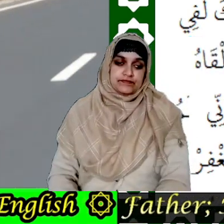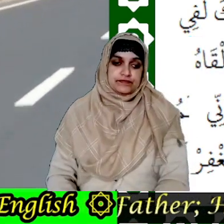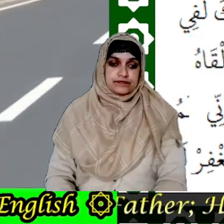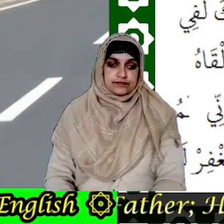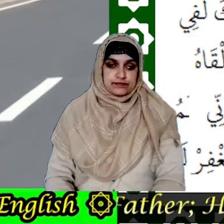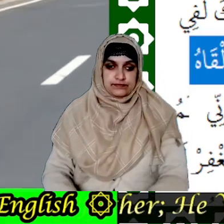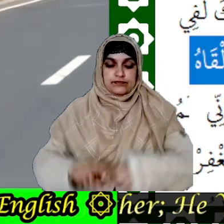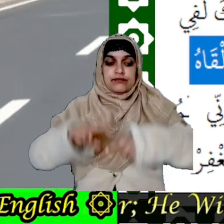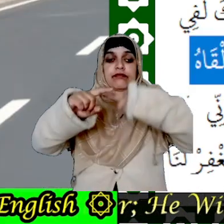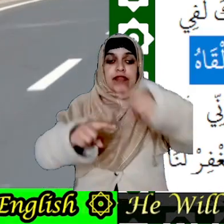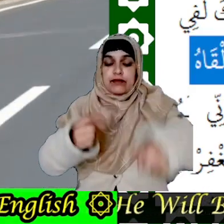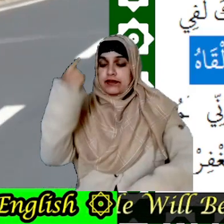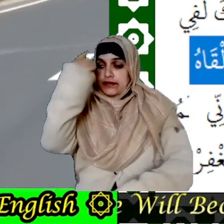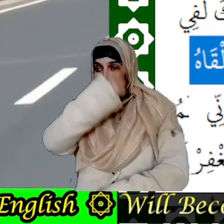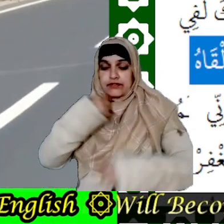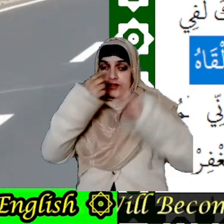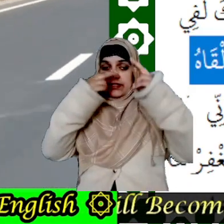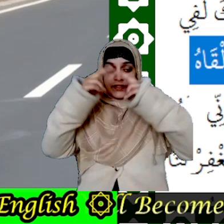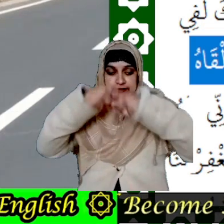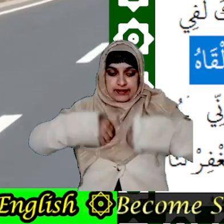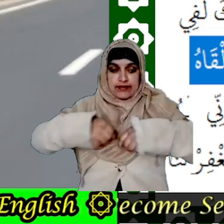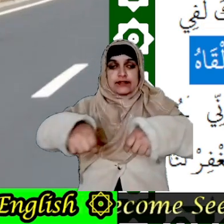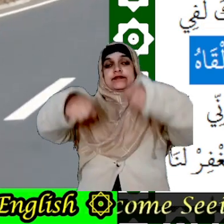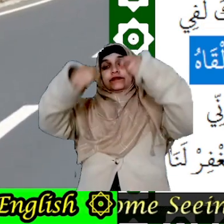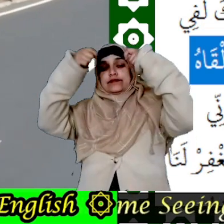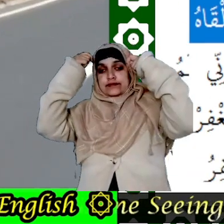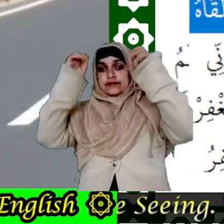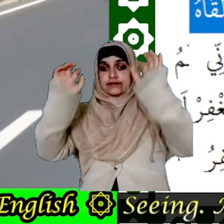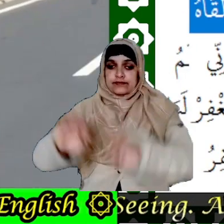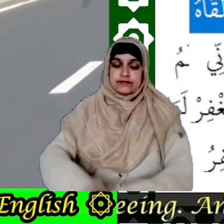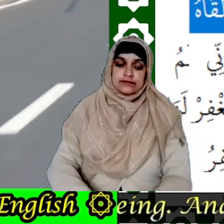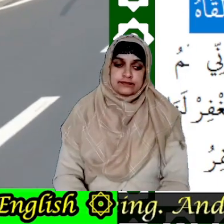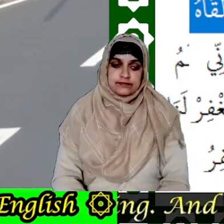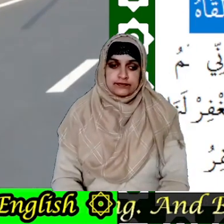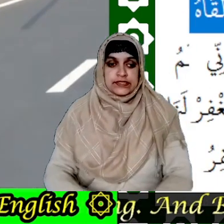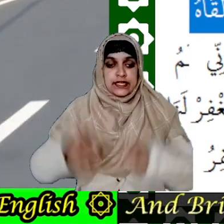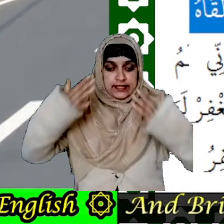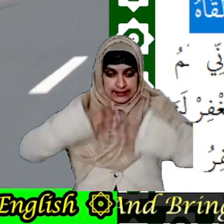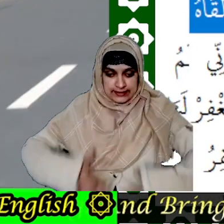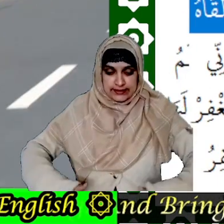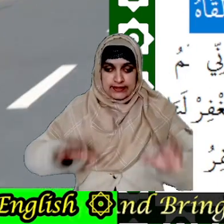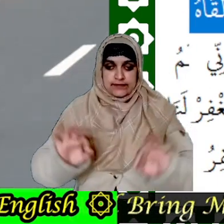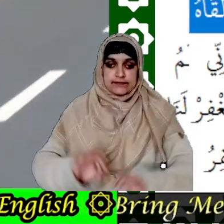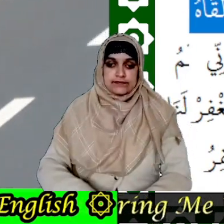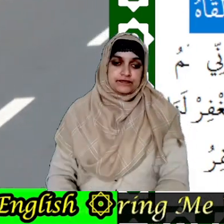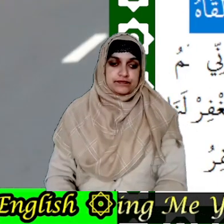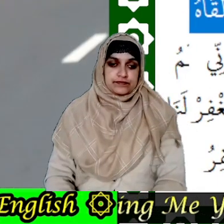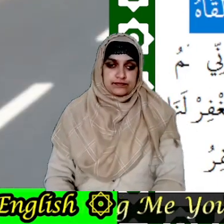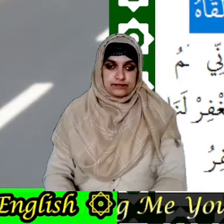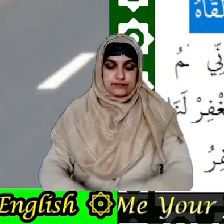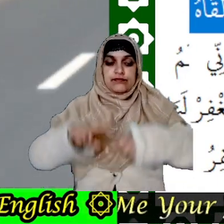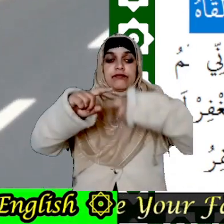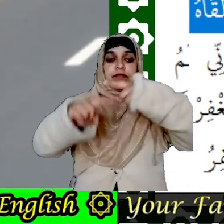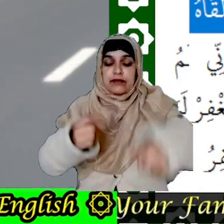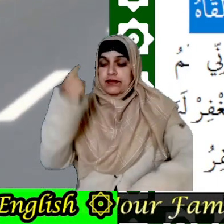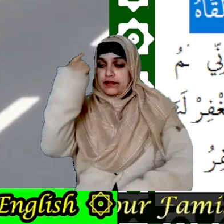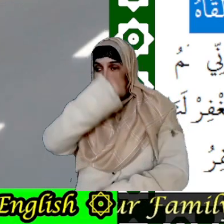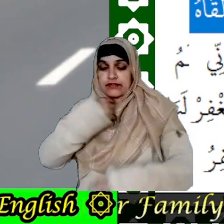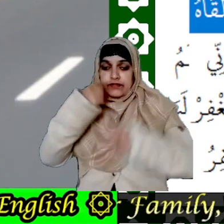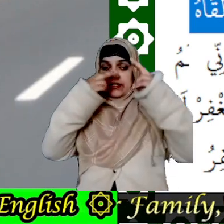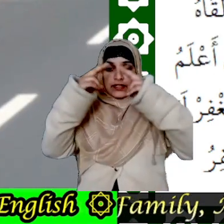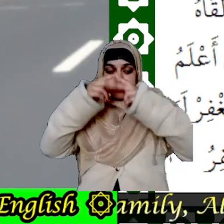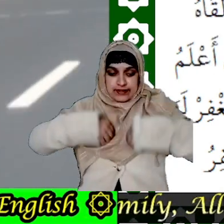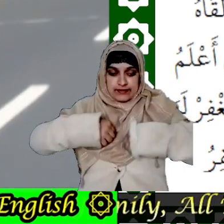قدوفيسا ألقاه على وجهه قميسا دوانا خنفول الردرب فارتد